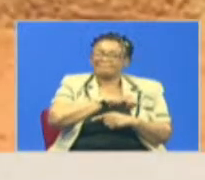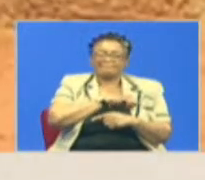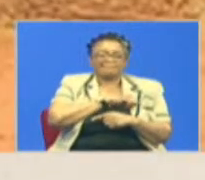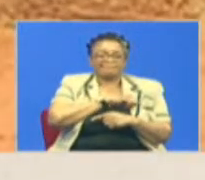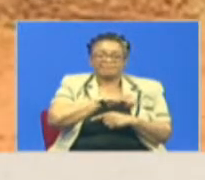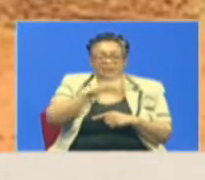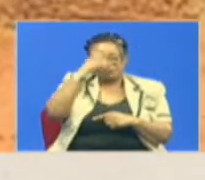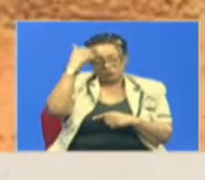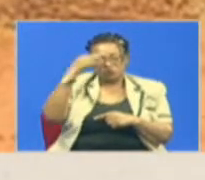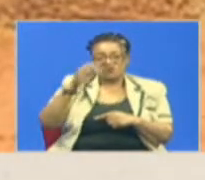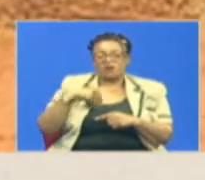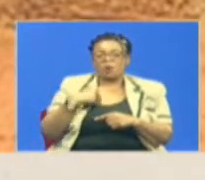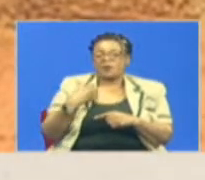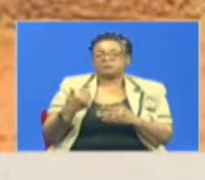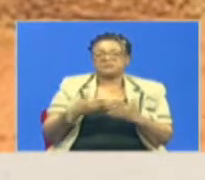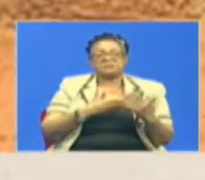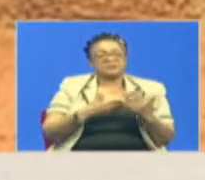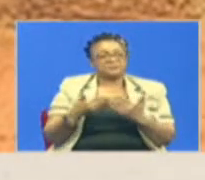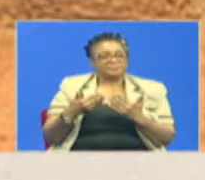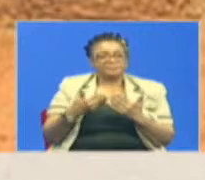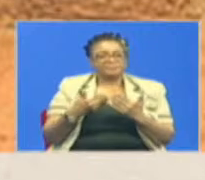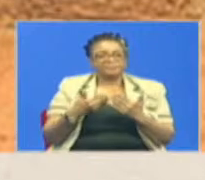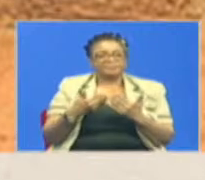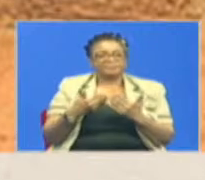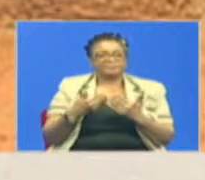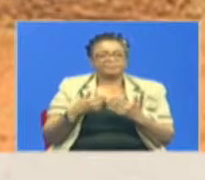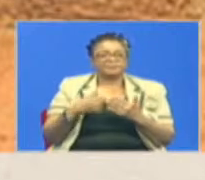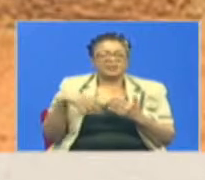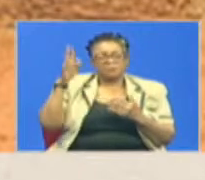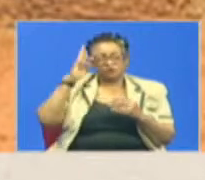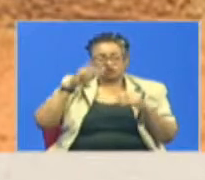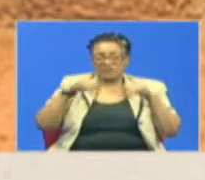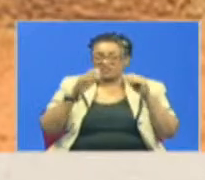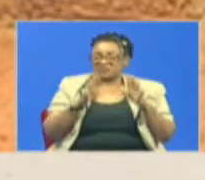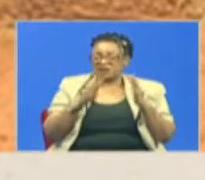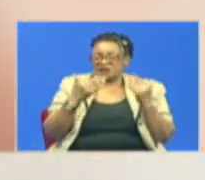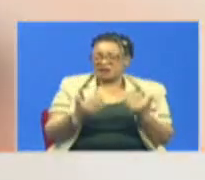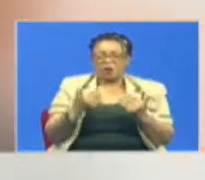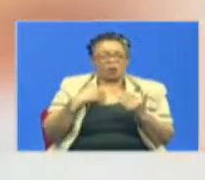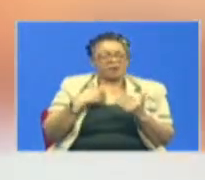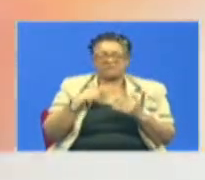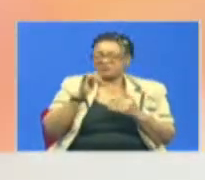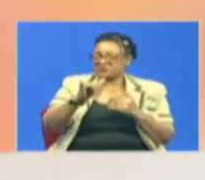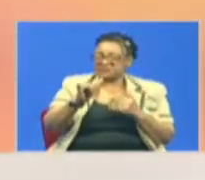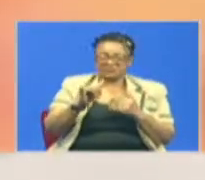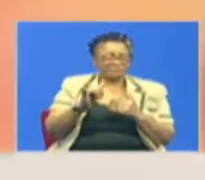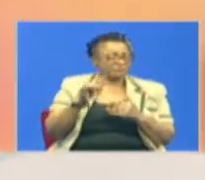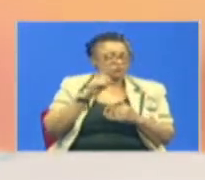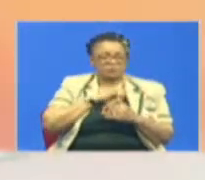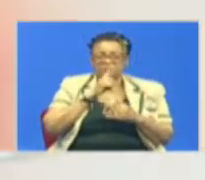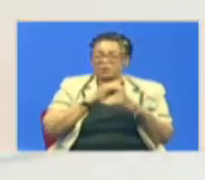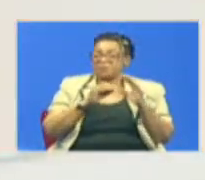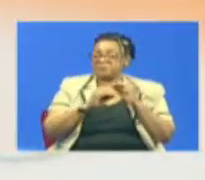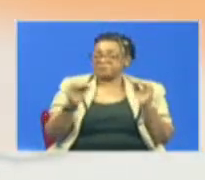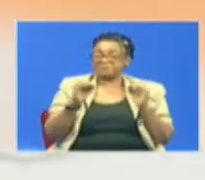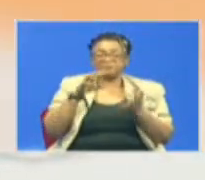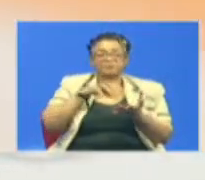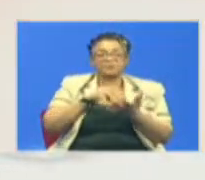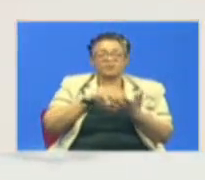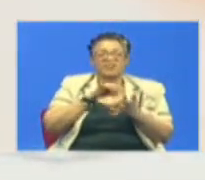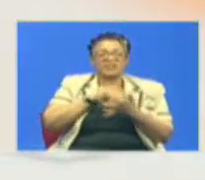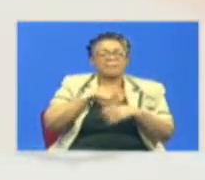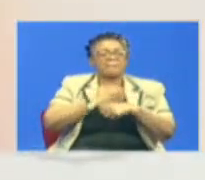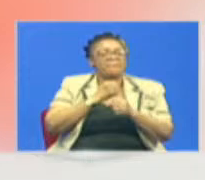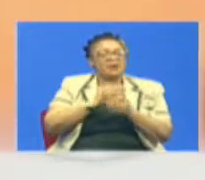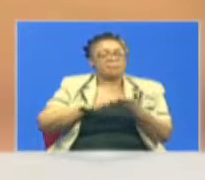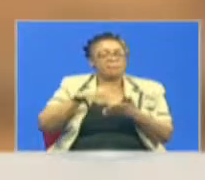Aidha, inadaiwa kwamba maafisa wa usalama eneo hili hawajaliwajibikia swala hili vilivyo, hali ambayo imesababisha wazazi